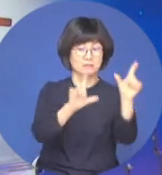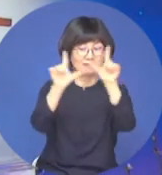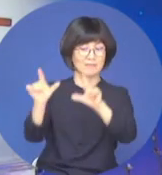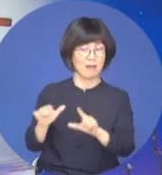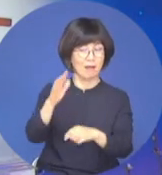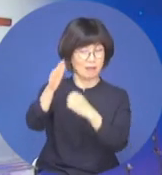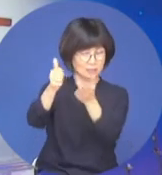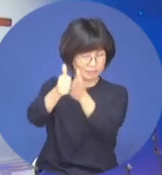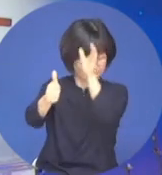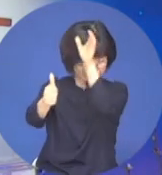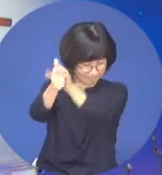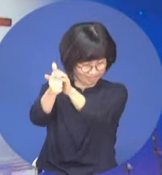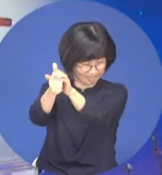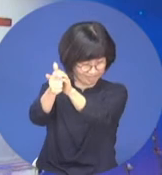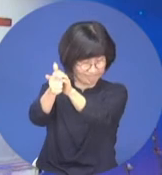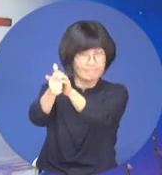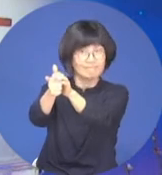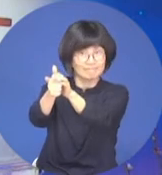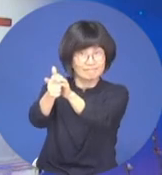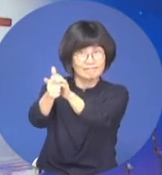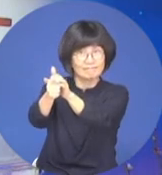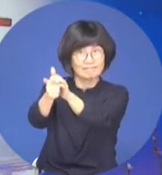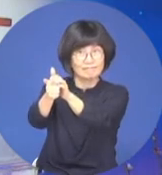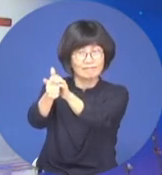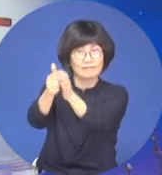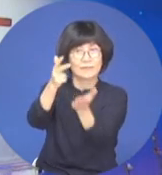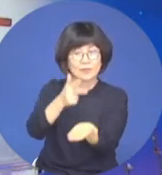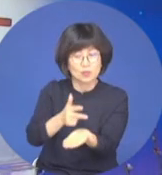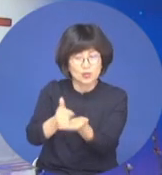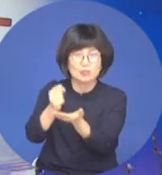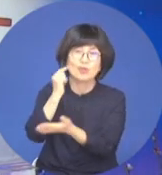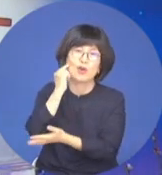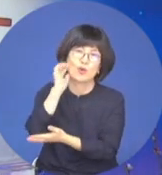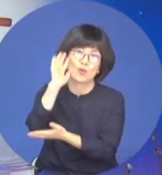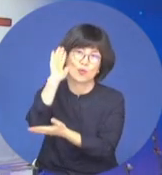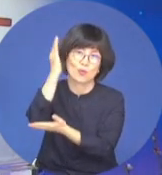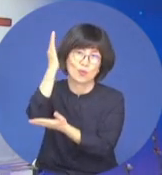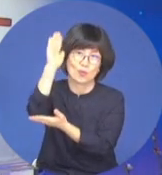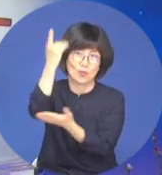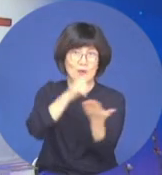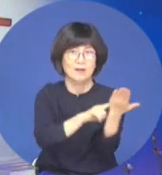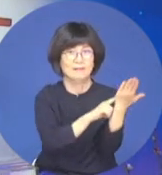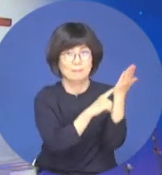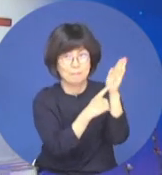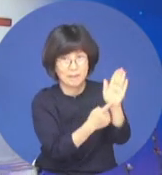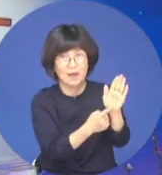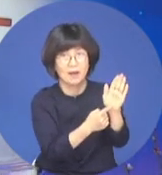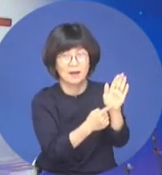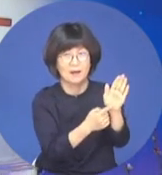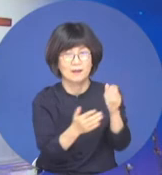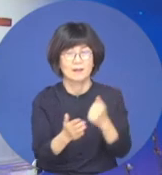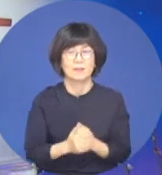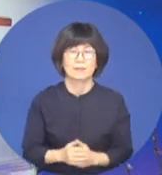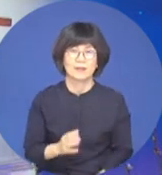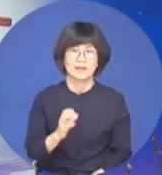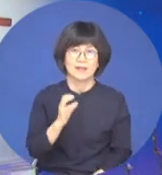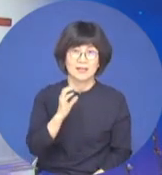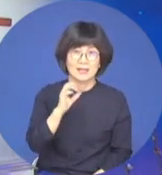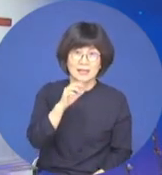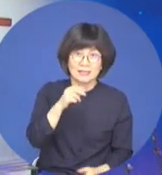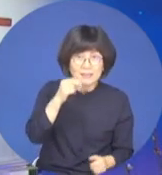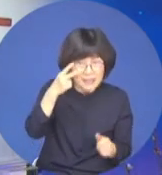주님이시기 때문에. 그러면서 뭐가 나타납니까? 주님의 영광이 나타나는 것이죠. 그래서 사도 바울은 말한 것입니다. 고린도전서